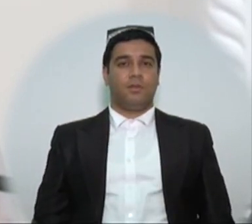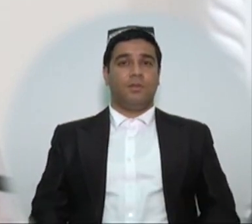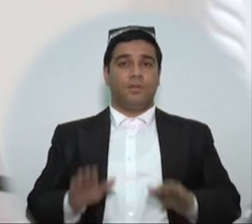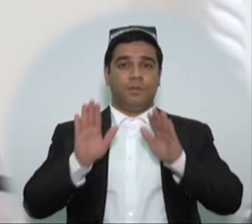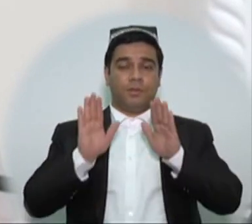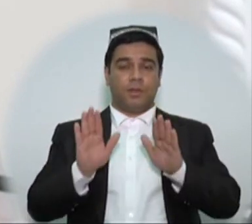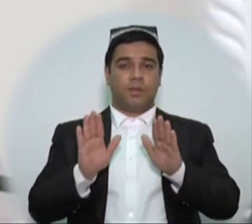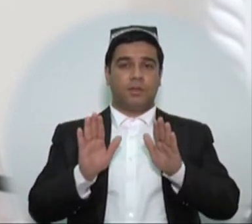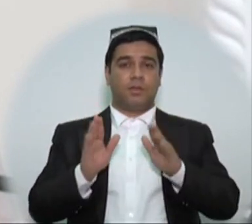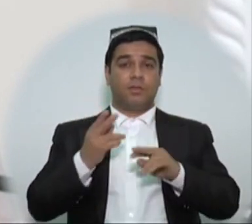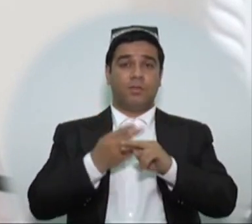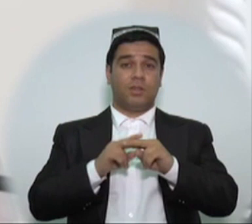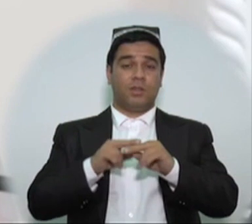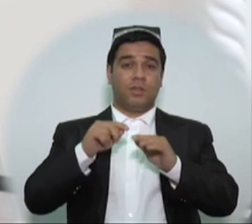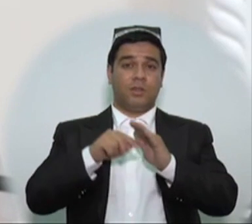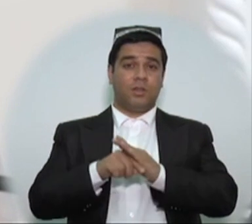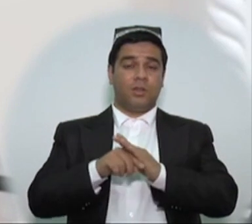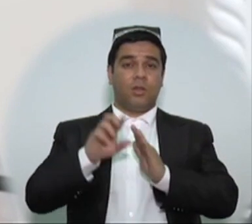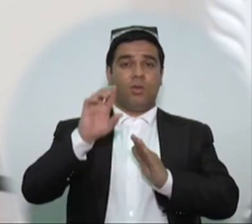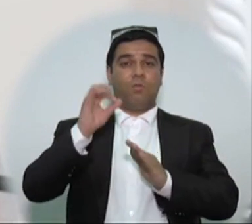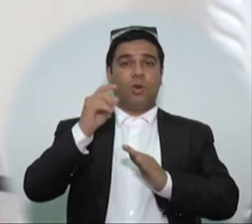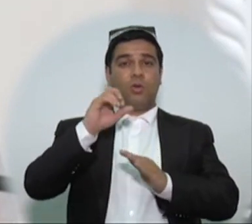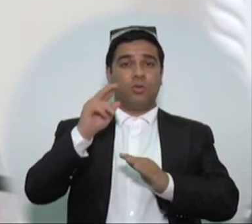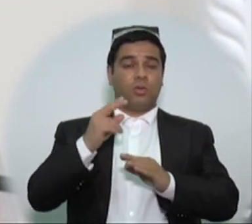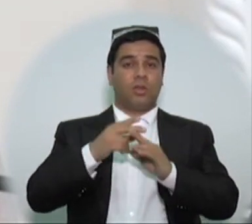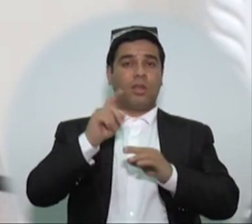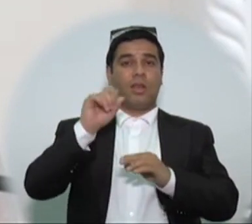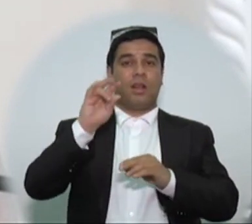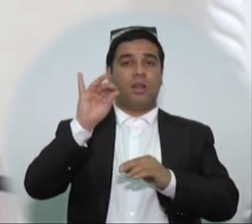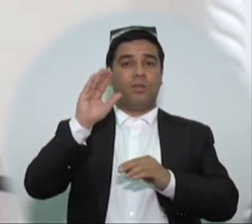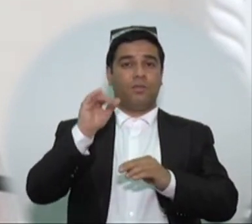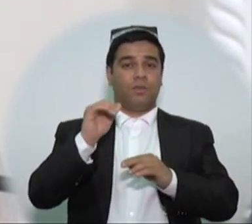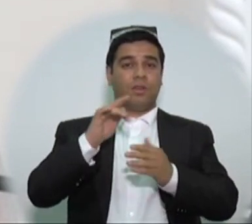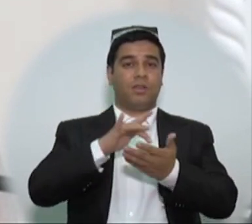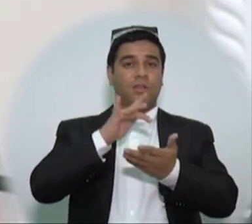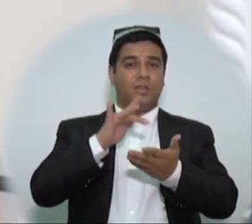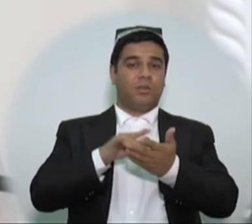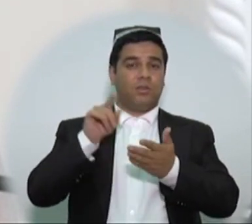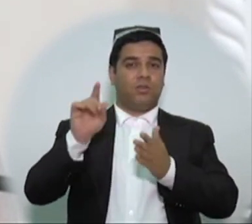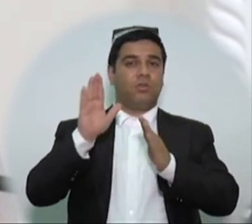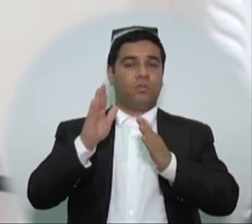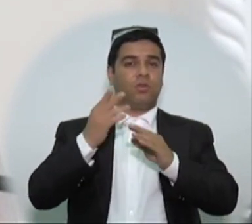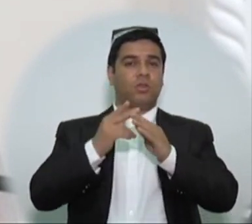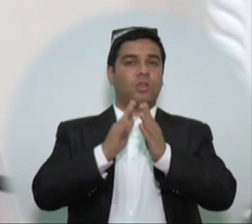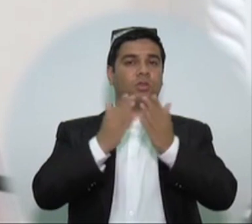Faqat o'sha Bag'dodda Xalifani huzuridagi shahardagina kutubxona bormas